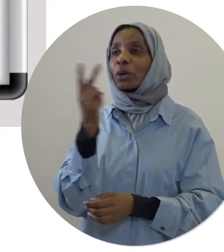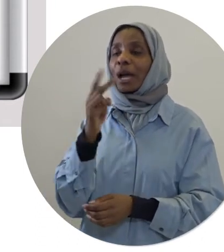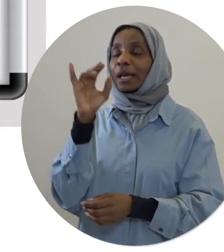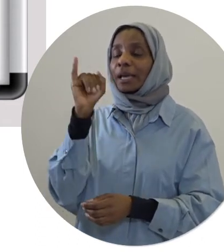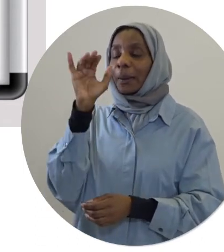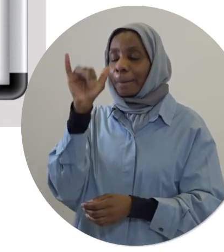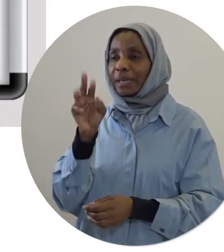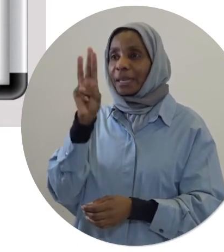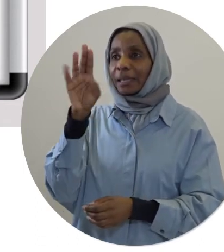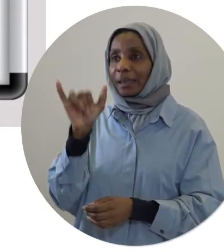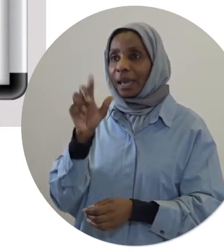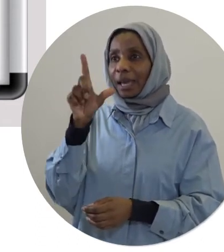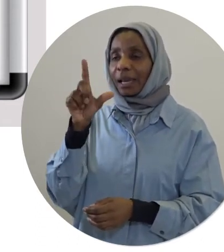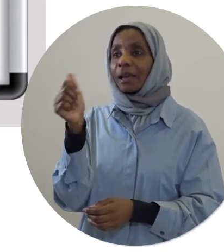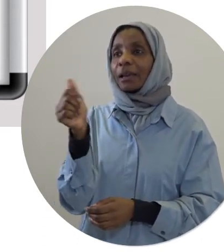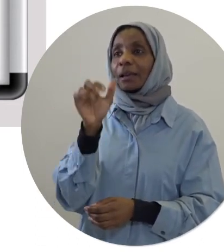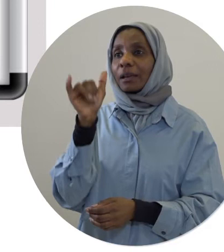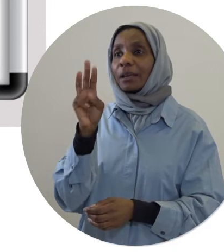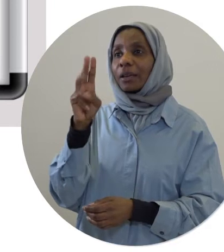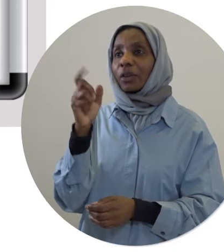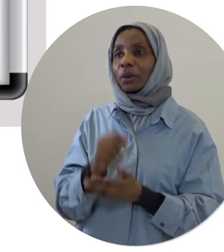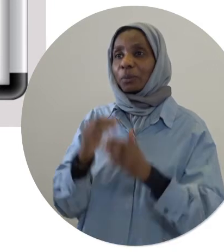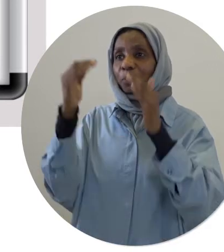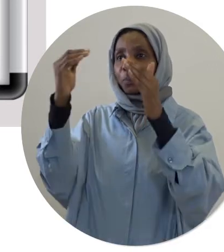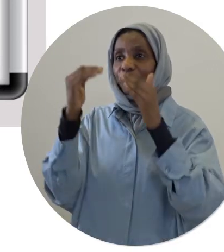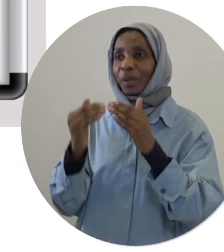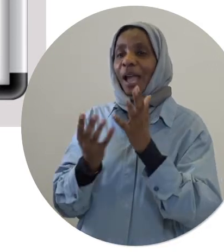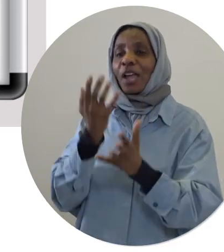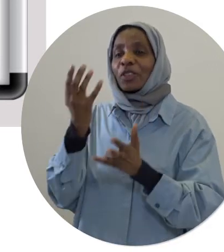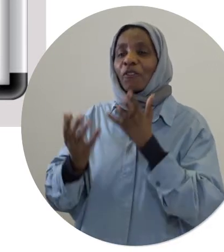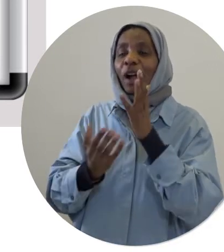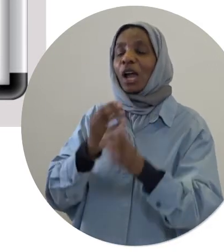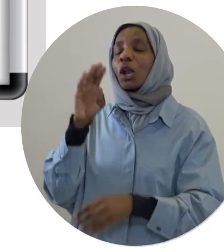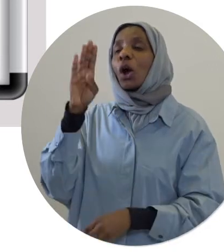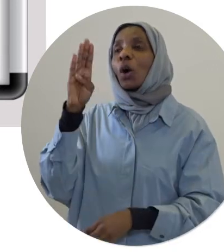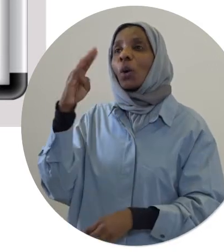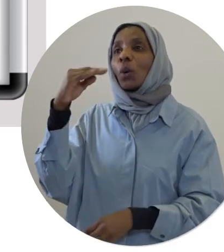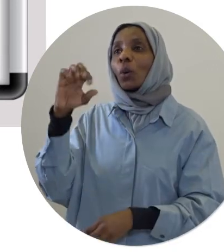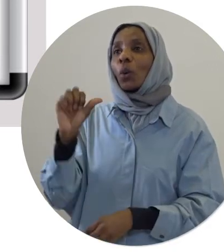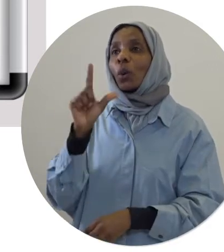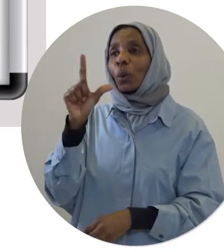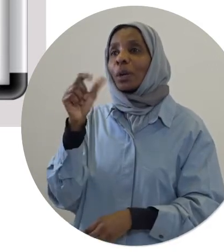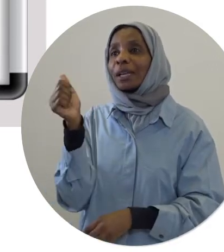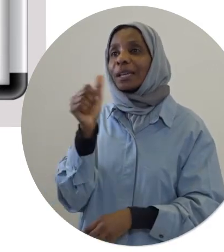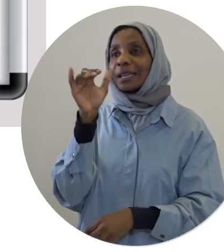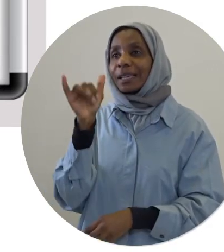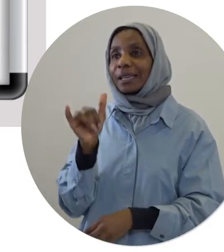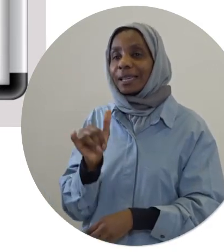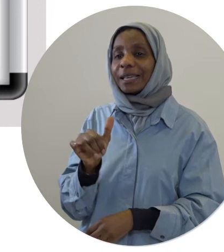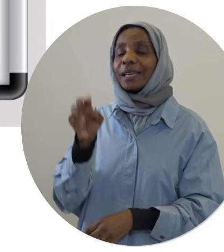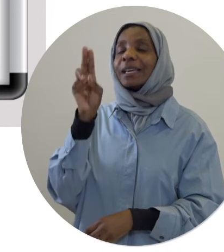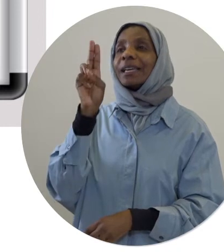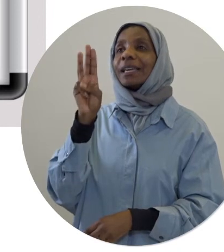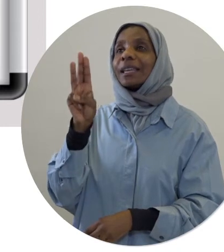ثنائي ميثيل إيثر. كذلك عند تفاعل كحول الإيثيل يتم انتزاع مجموعة الهيدروكسيل